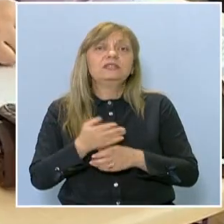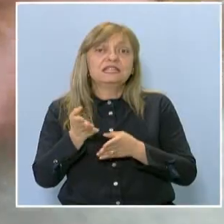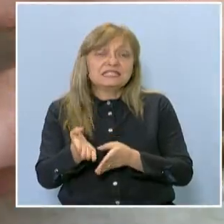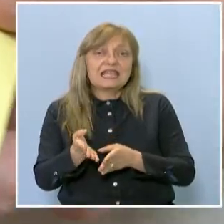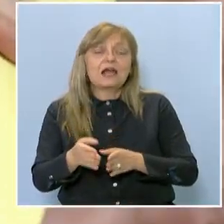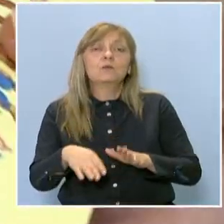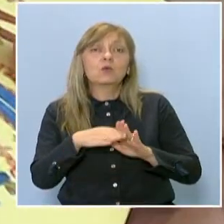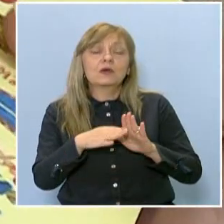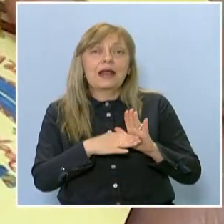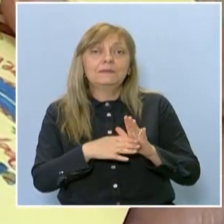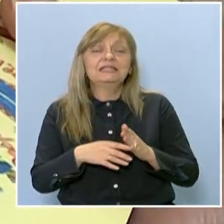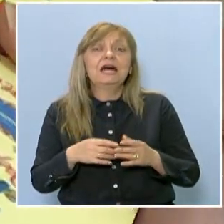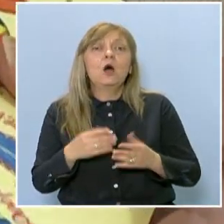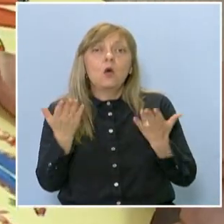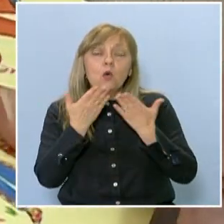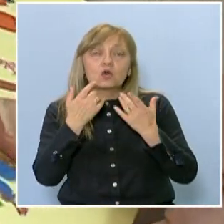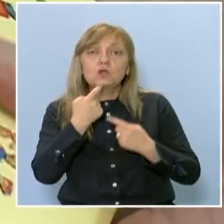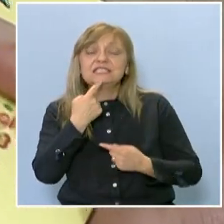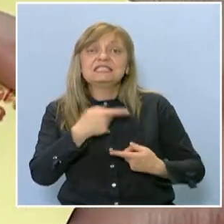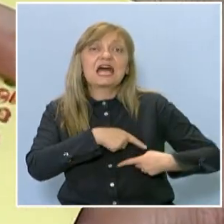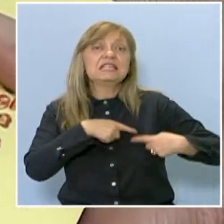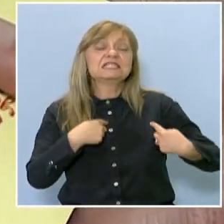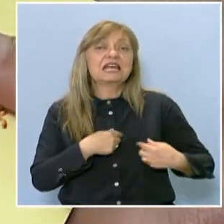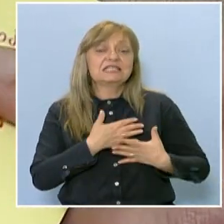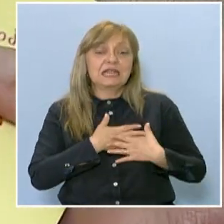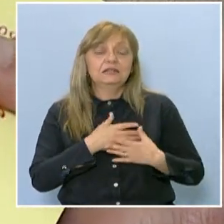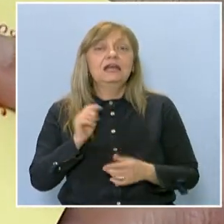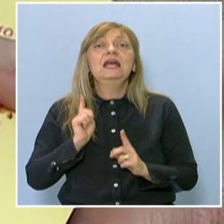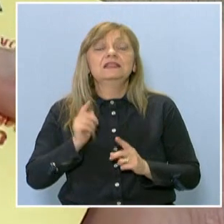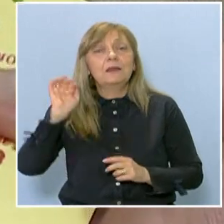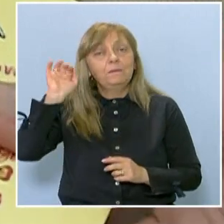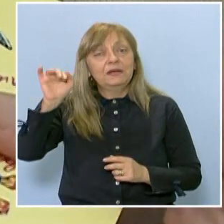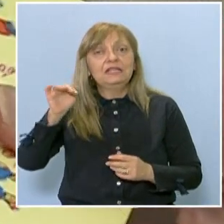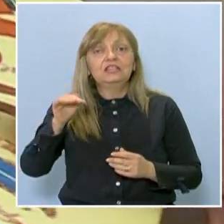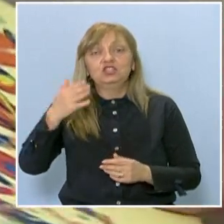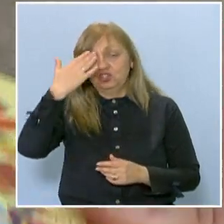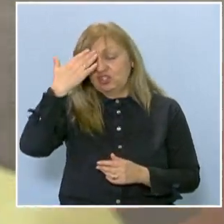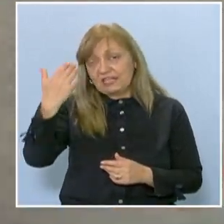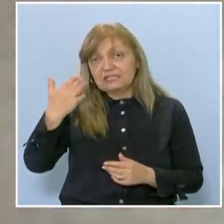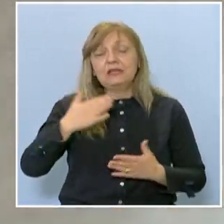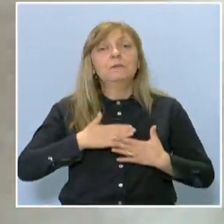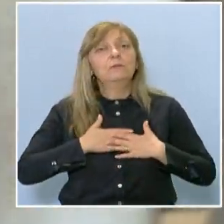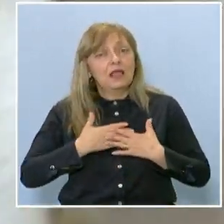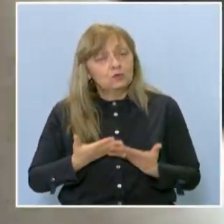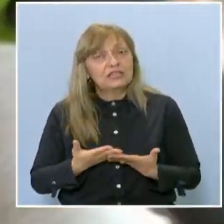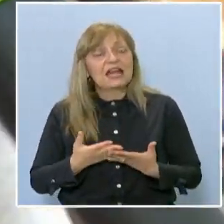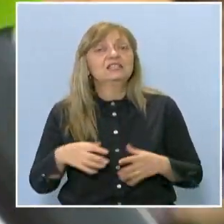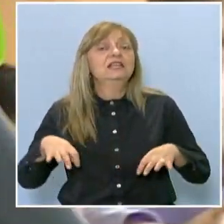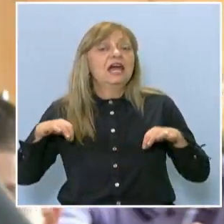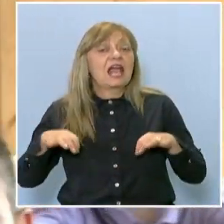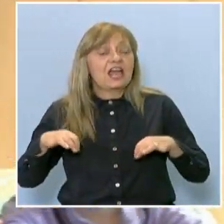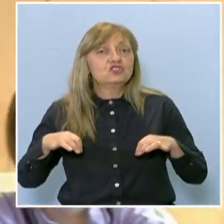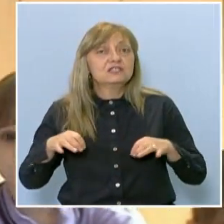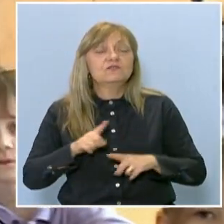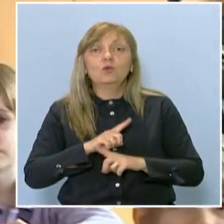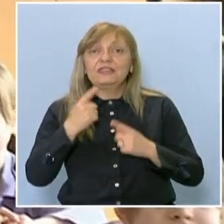сърцето». Да бъдат добри, да бъдат честни, да бъдат емпатични, да бъдат благодарни. Качества, които независимо